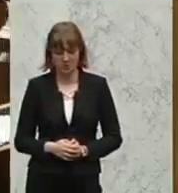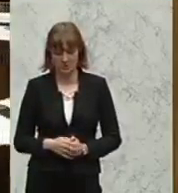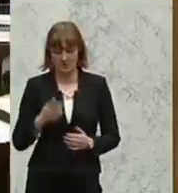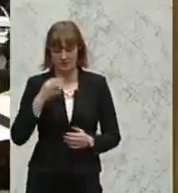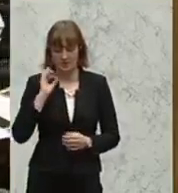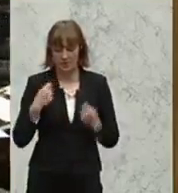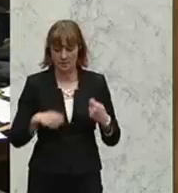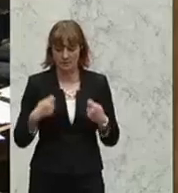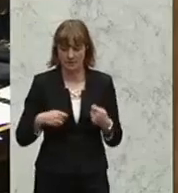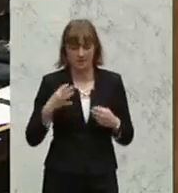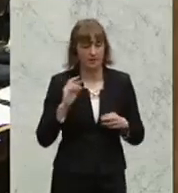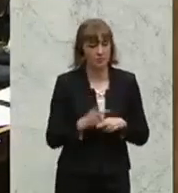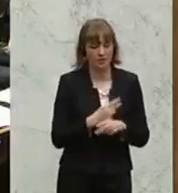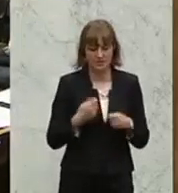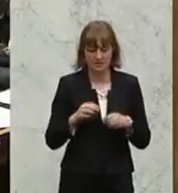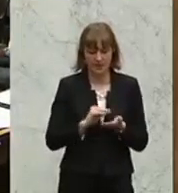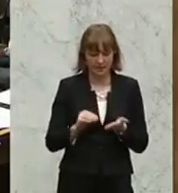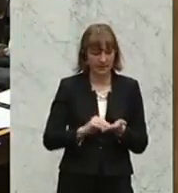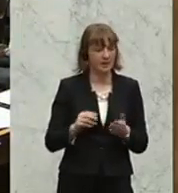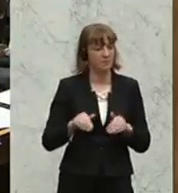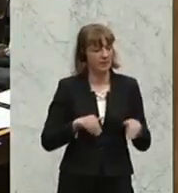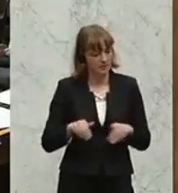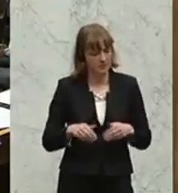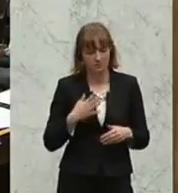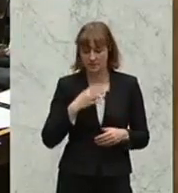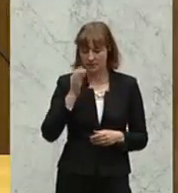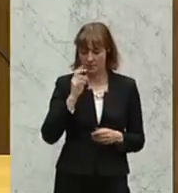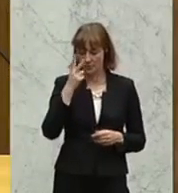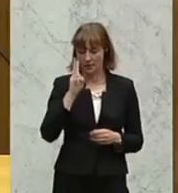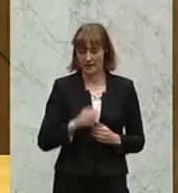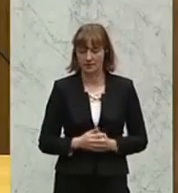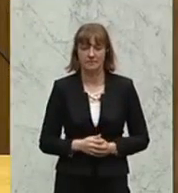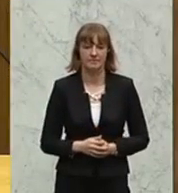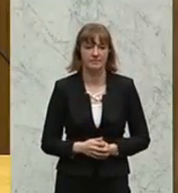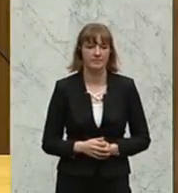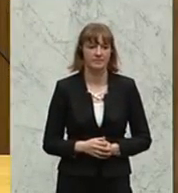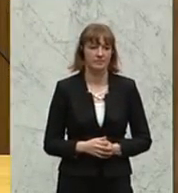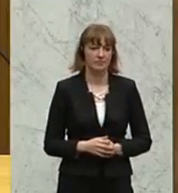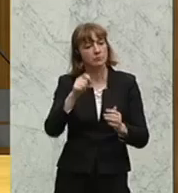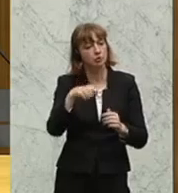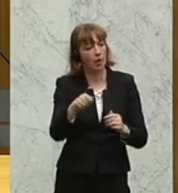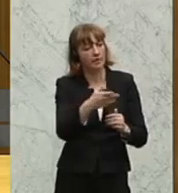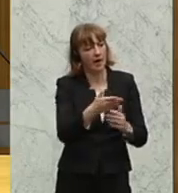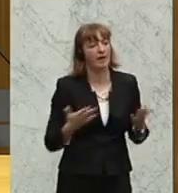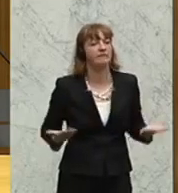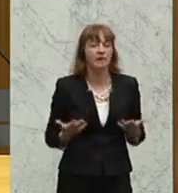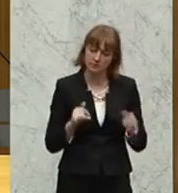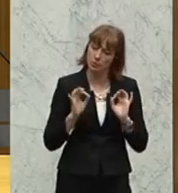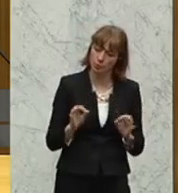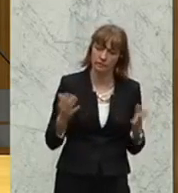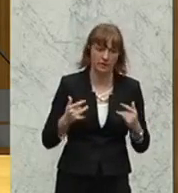Frau Präsidentin, Frau Staatssekretärin, Herr Bundeskanzler, Herr Minister, meine Damen und Herren. Also ein Satz voraus: zu